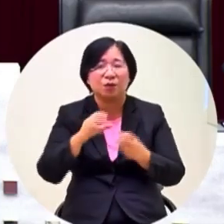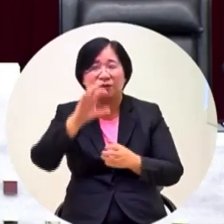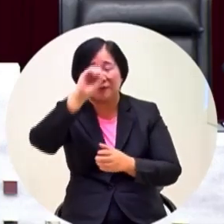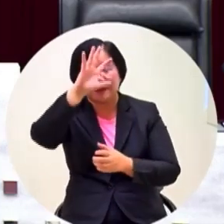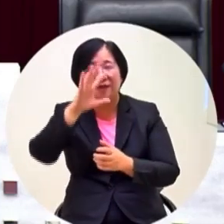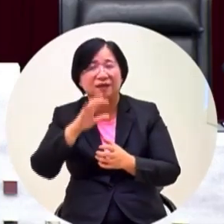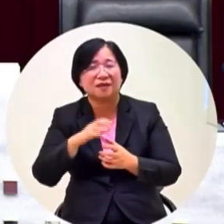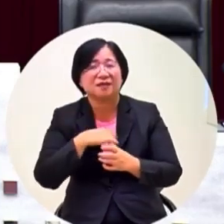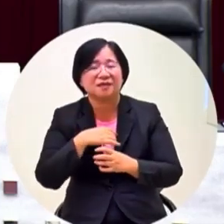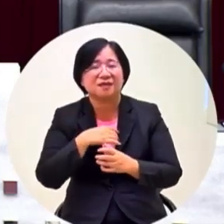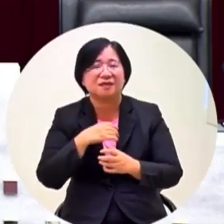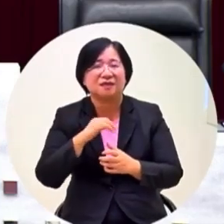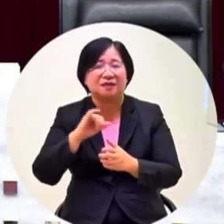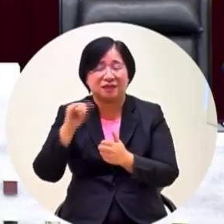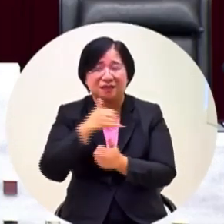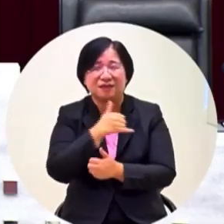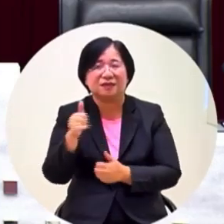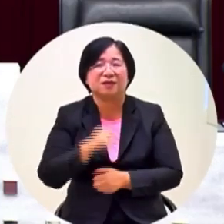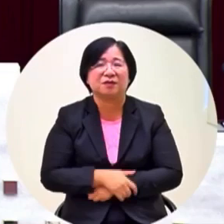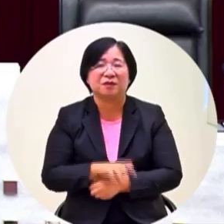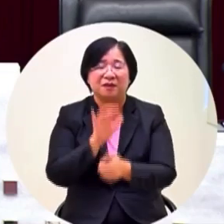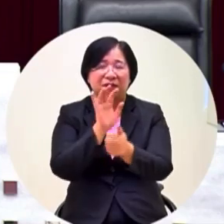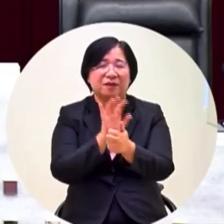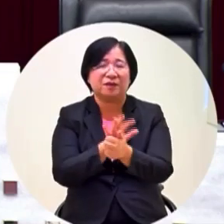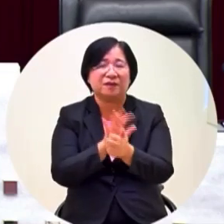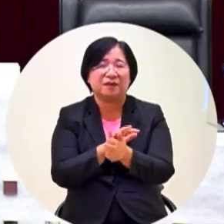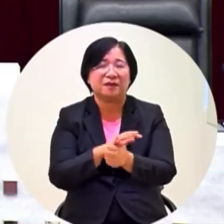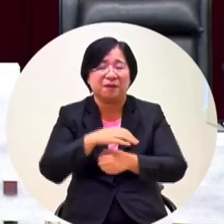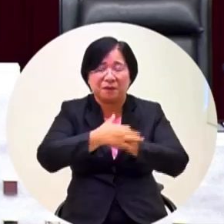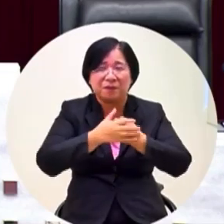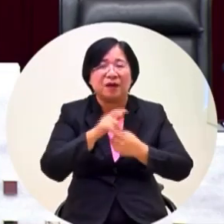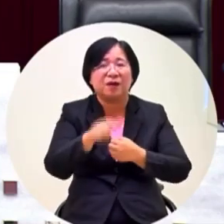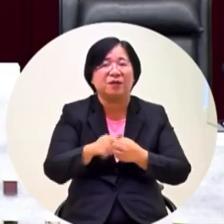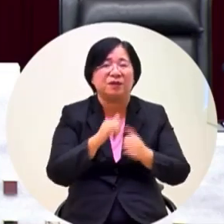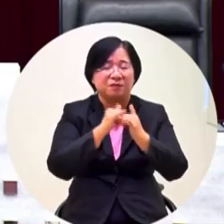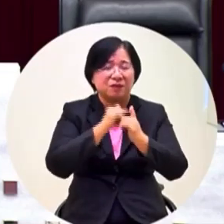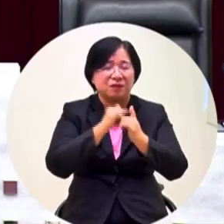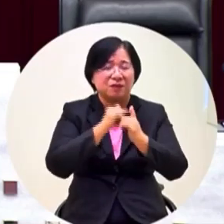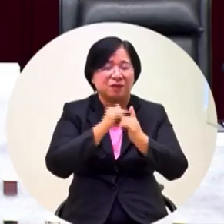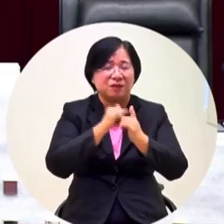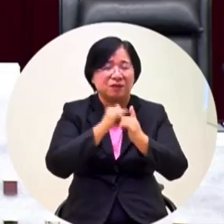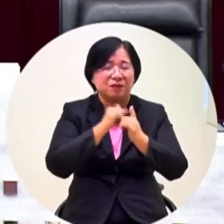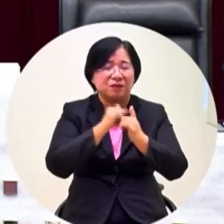要来捍卫全高雄市民的权益。本席